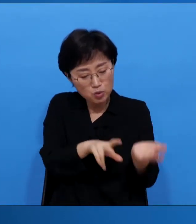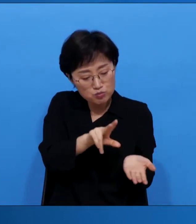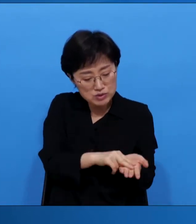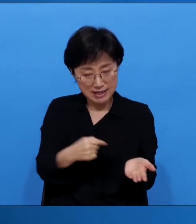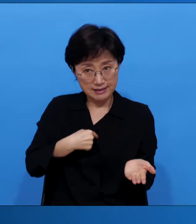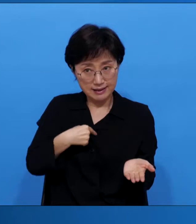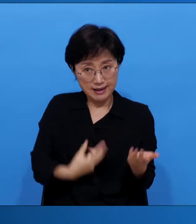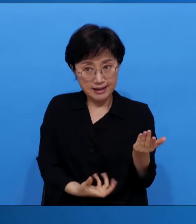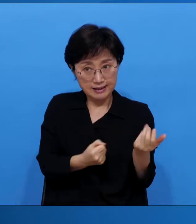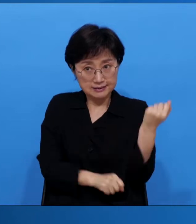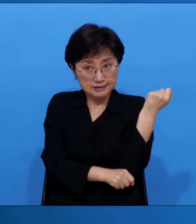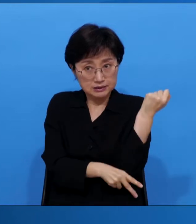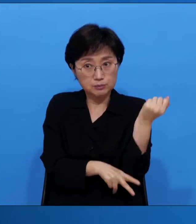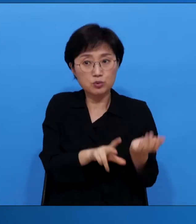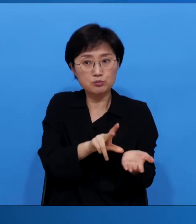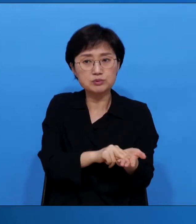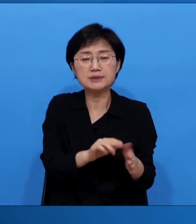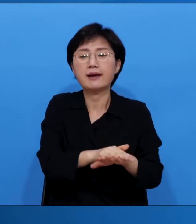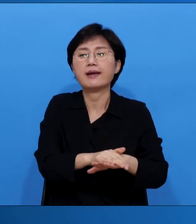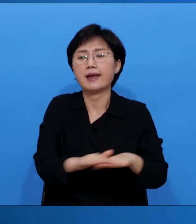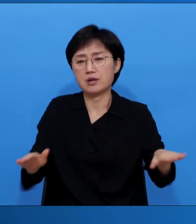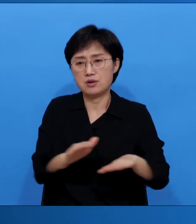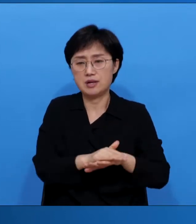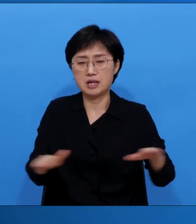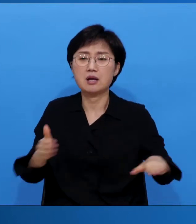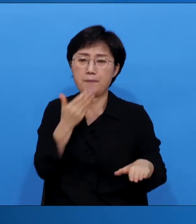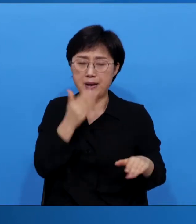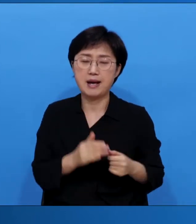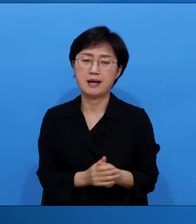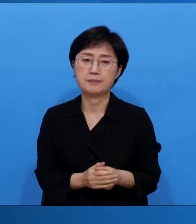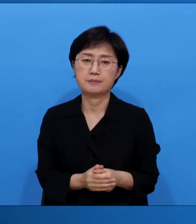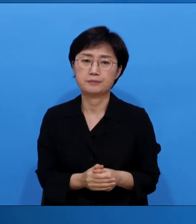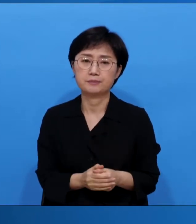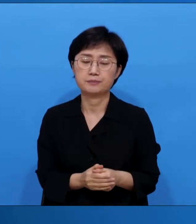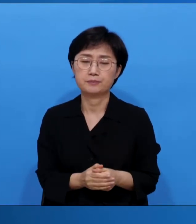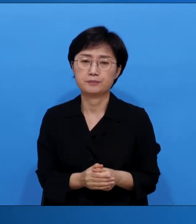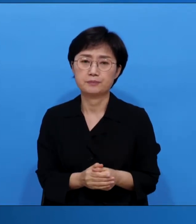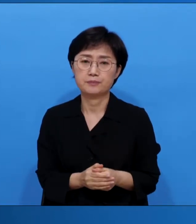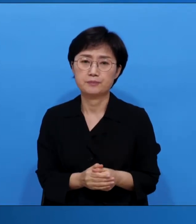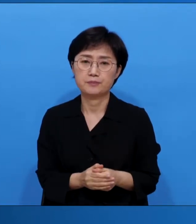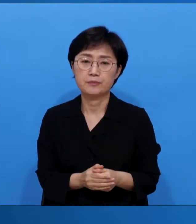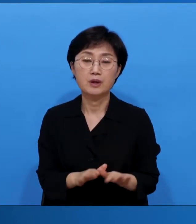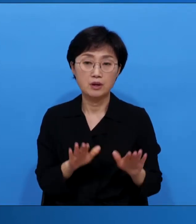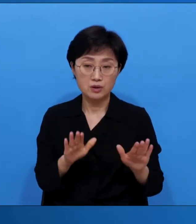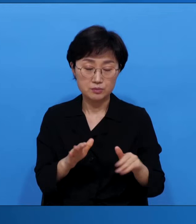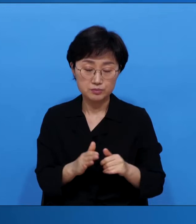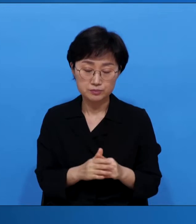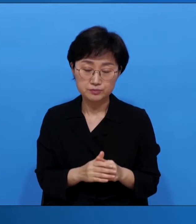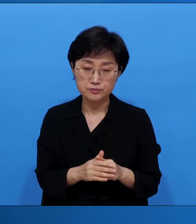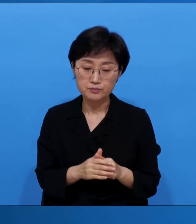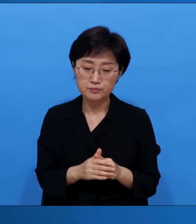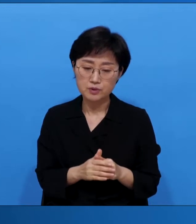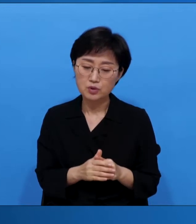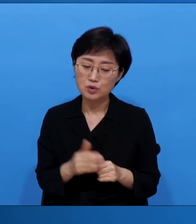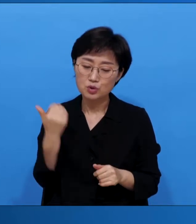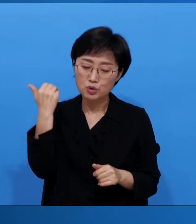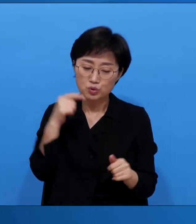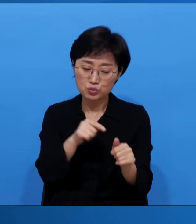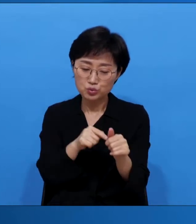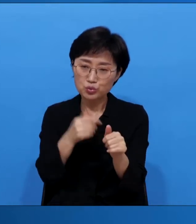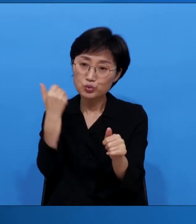against it. The fundamental, the foundation needs to be addressed. 정신적으로 어려움 당하는 어떤